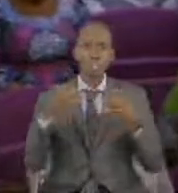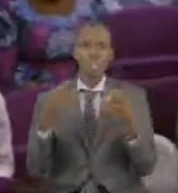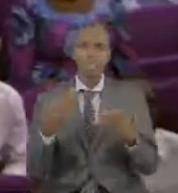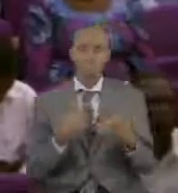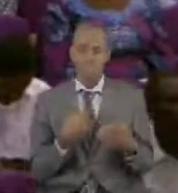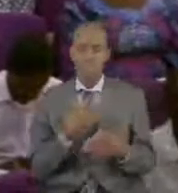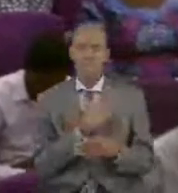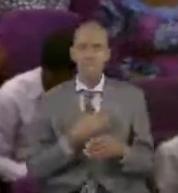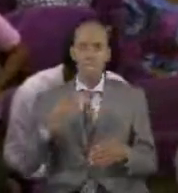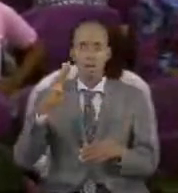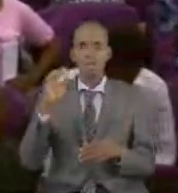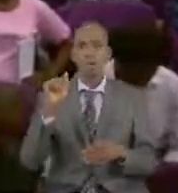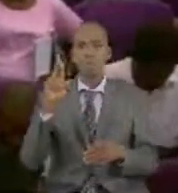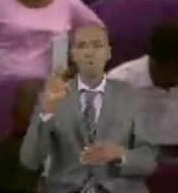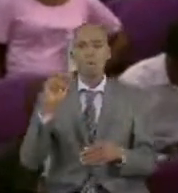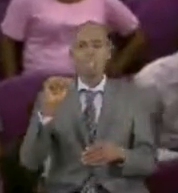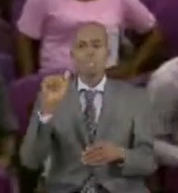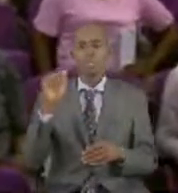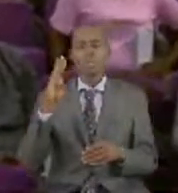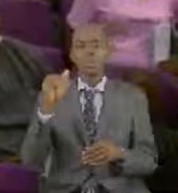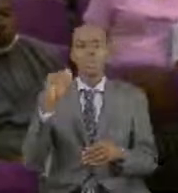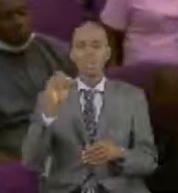moi. Afin que